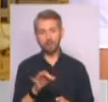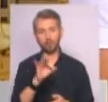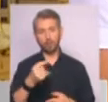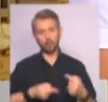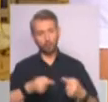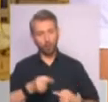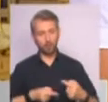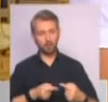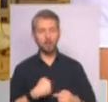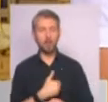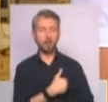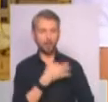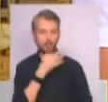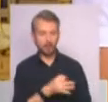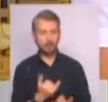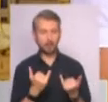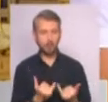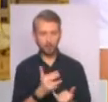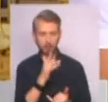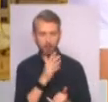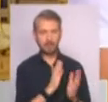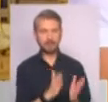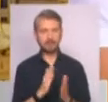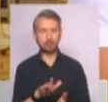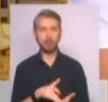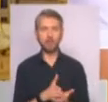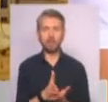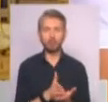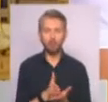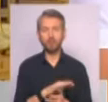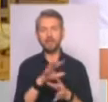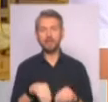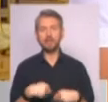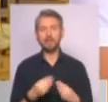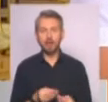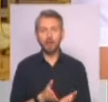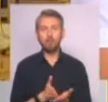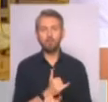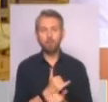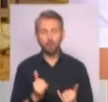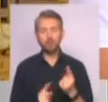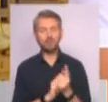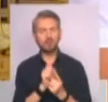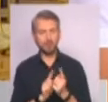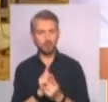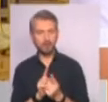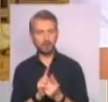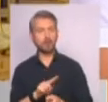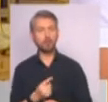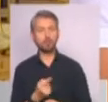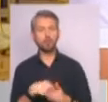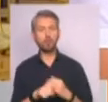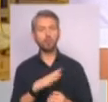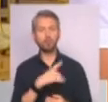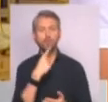хотів зазначити, що на сьогоднішній момент система комунальних послуг і надання послуг значним чином змінюється. Чому? Тому що був